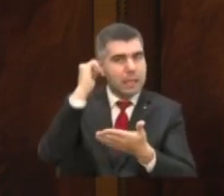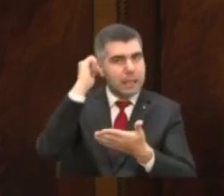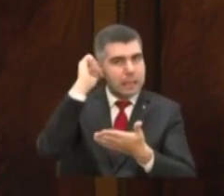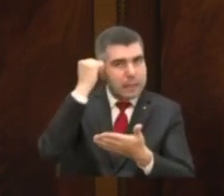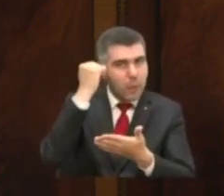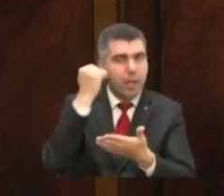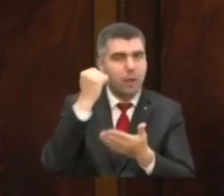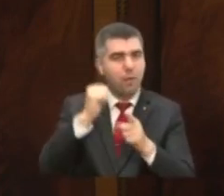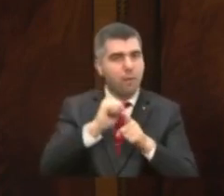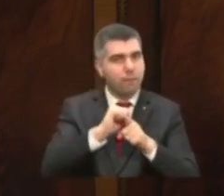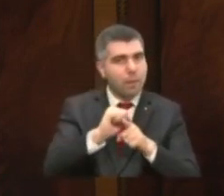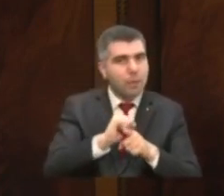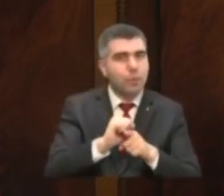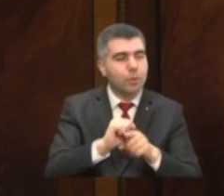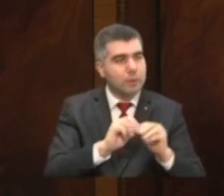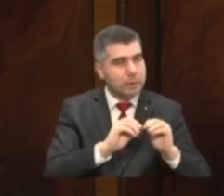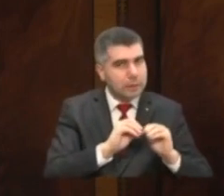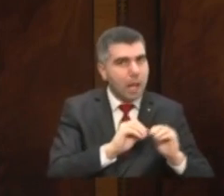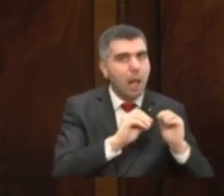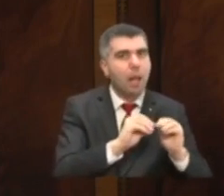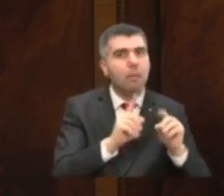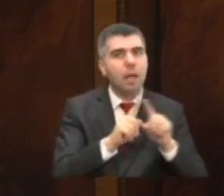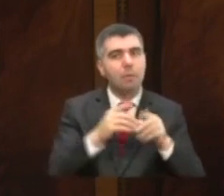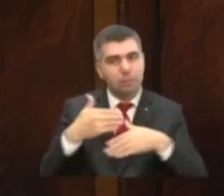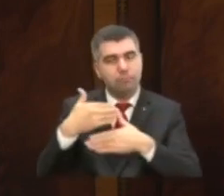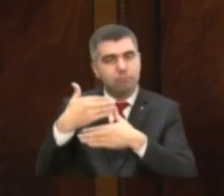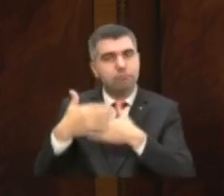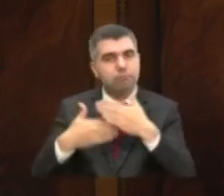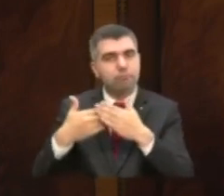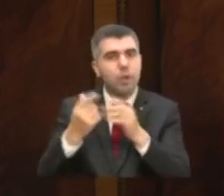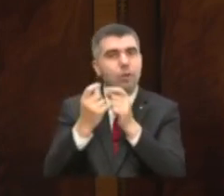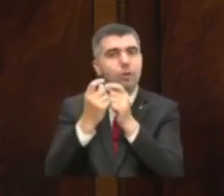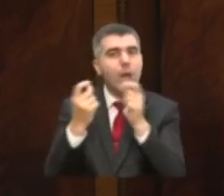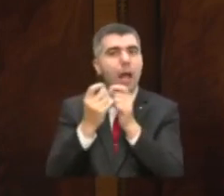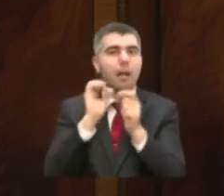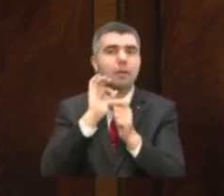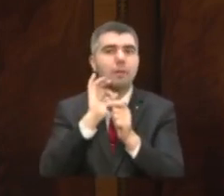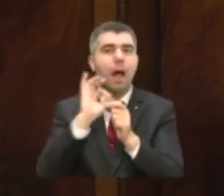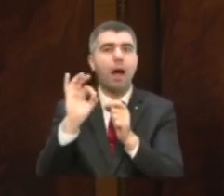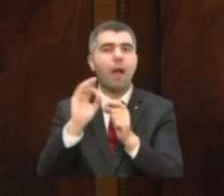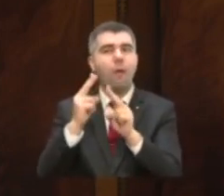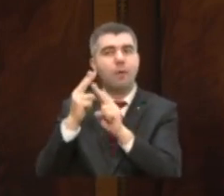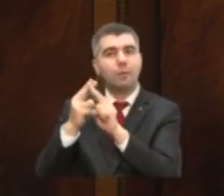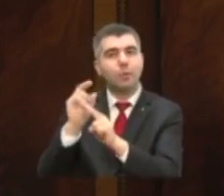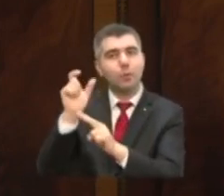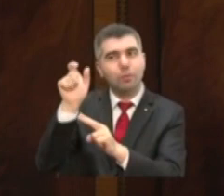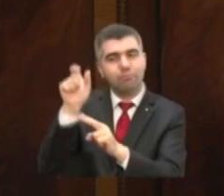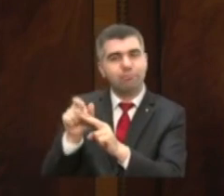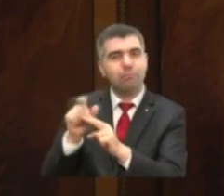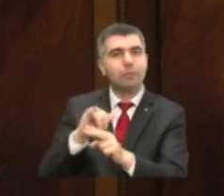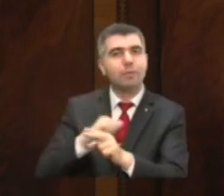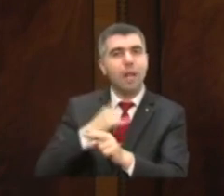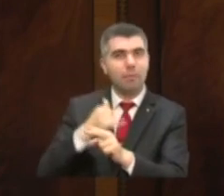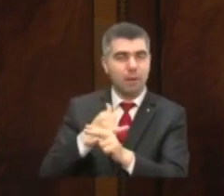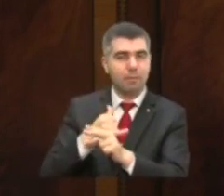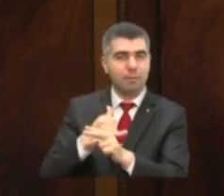أولا ومواكبتهم ودعمهم لإنشاء مقاولاتهم في إطار المقاولة الذاتية، وكتعرفوا بأن هذا المقاول الذاتي هو